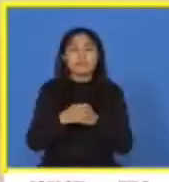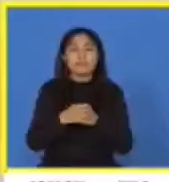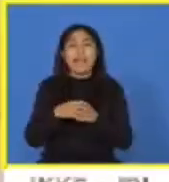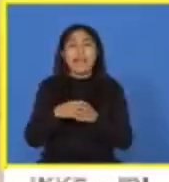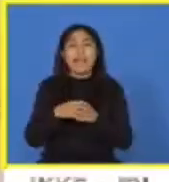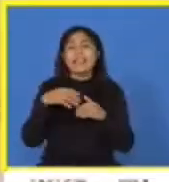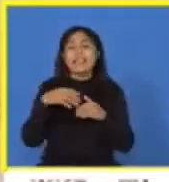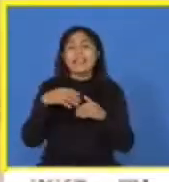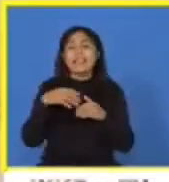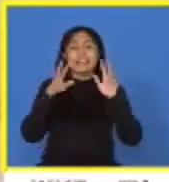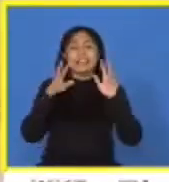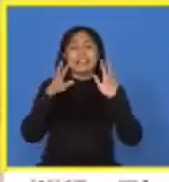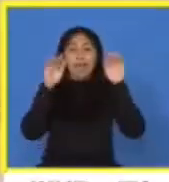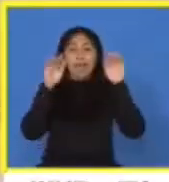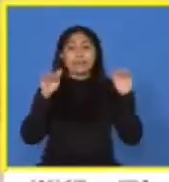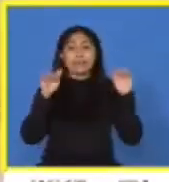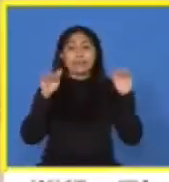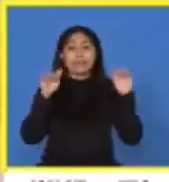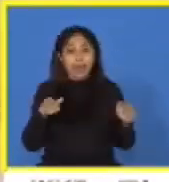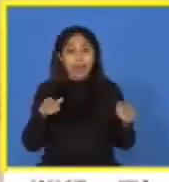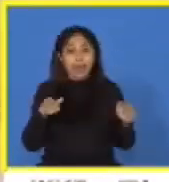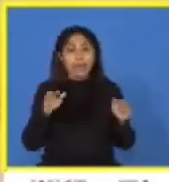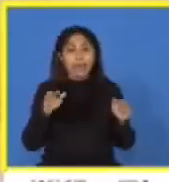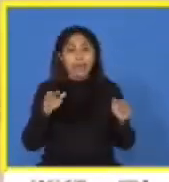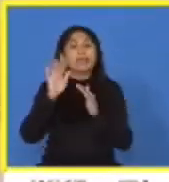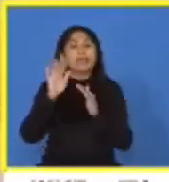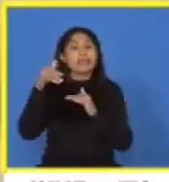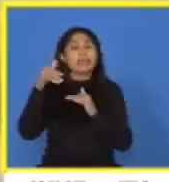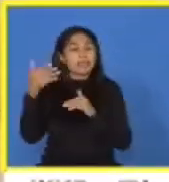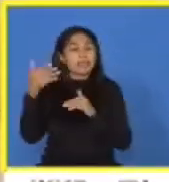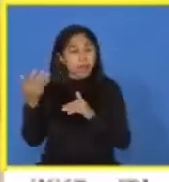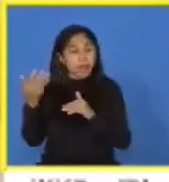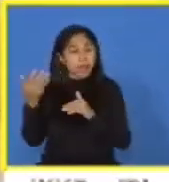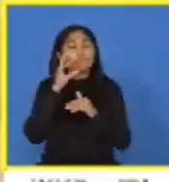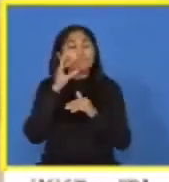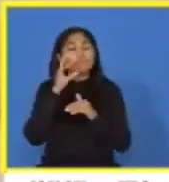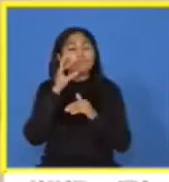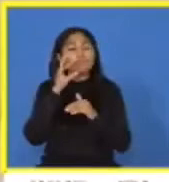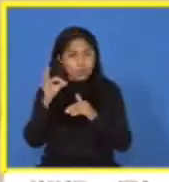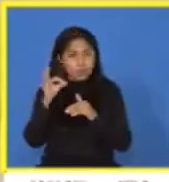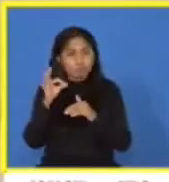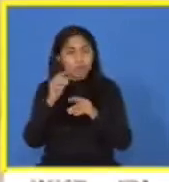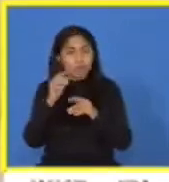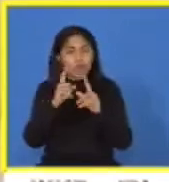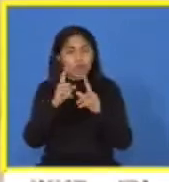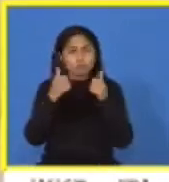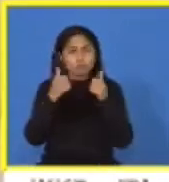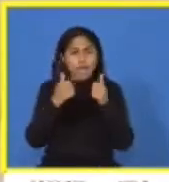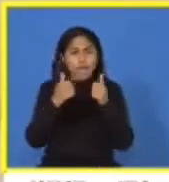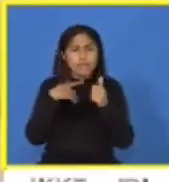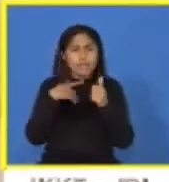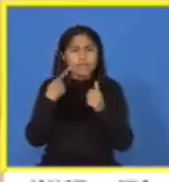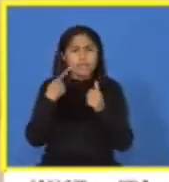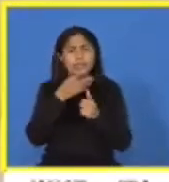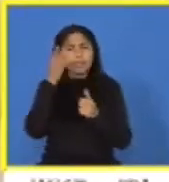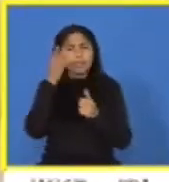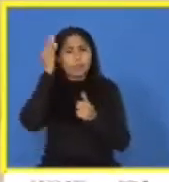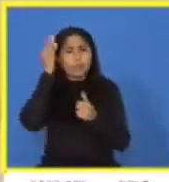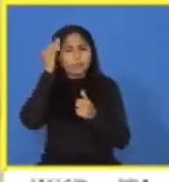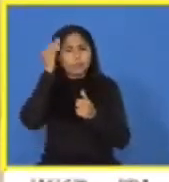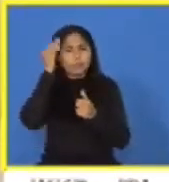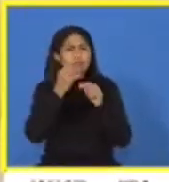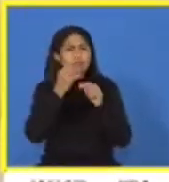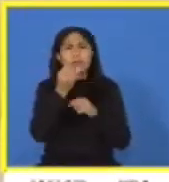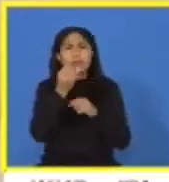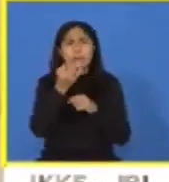Natal dan Tahun Baru, yaitu dengan vaksinasi. Tapi kalau bisa kita ketahui, berapa sih jenis vaksin yang saat ini beredar